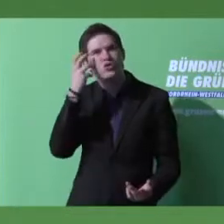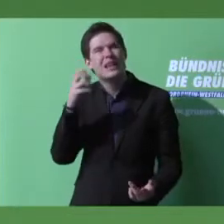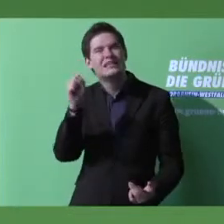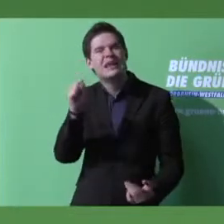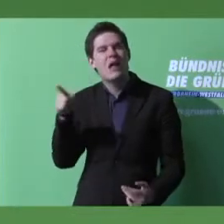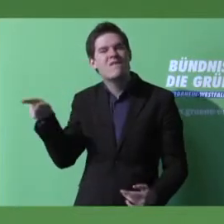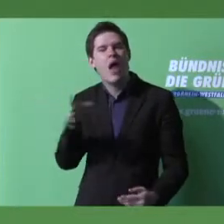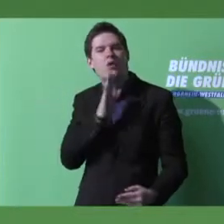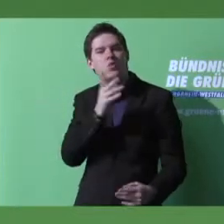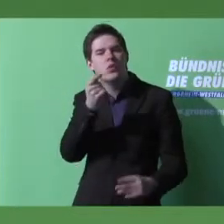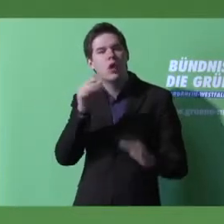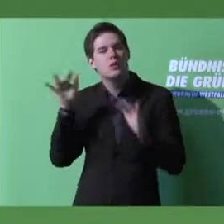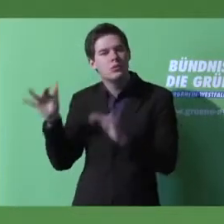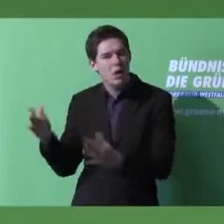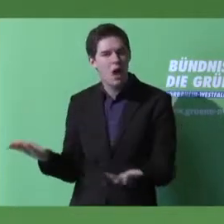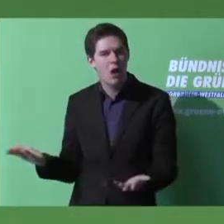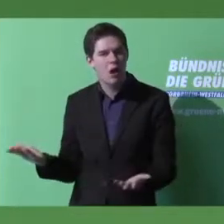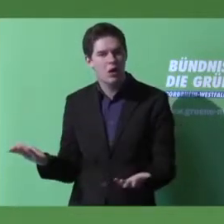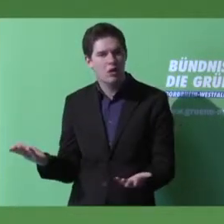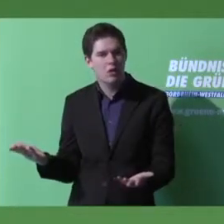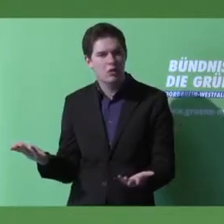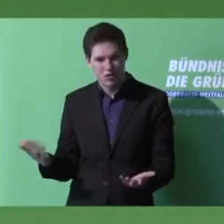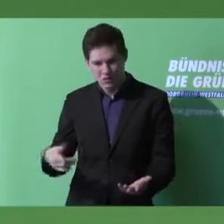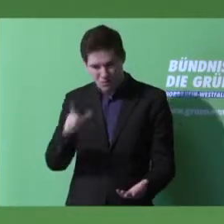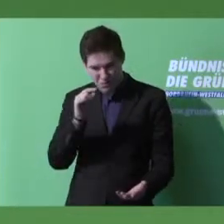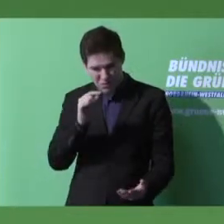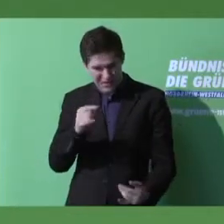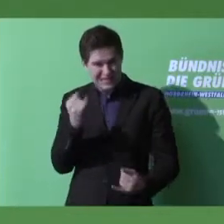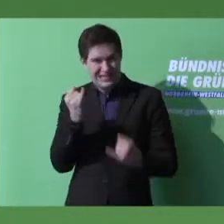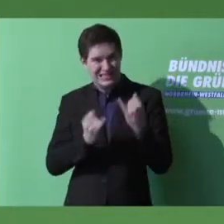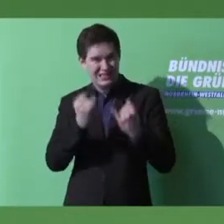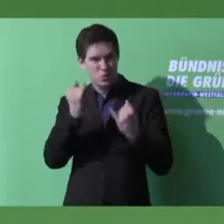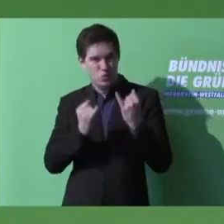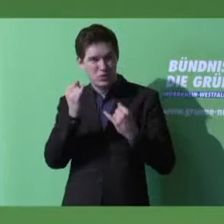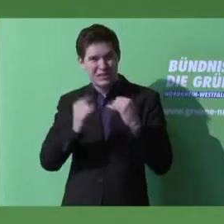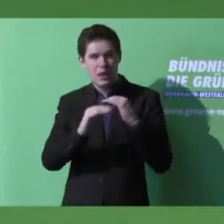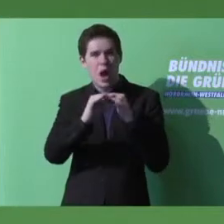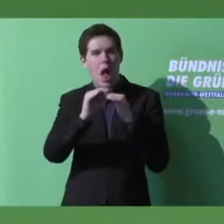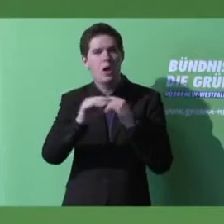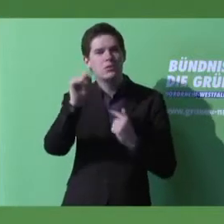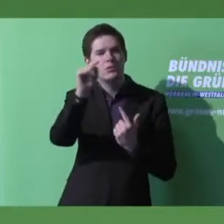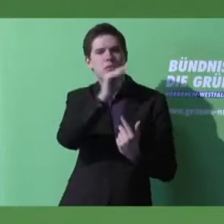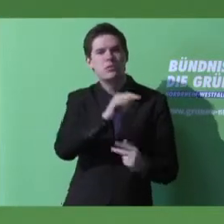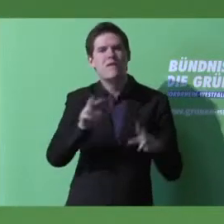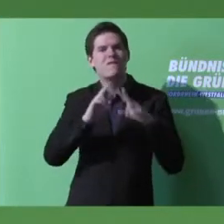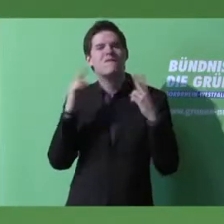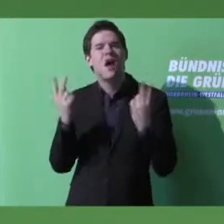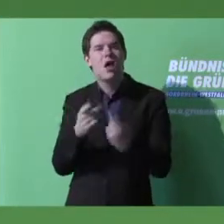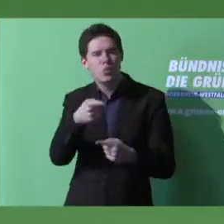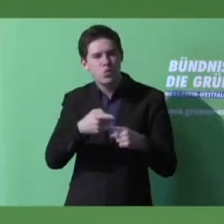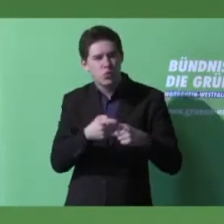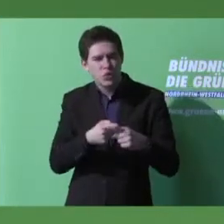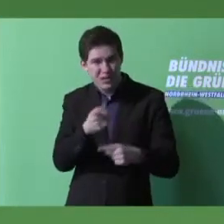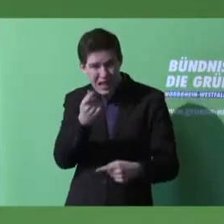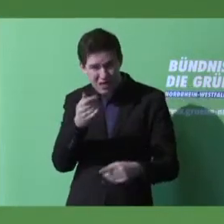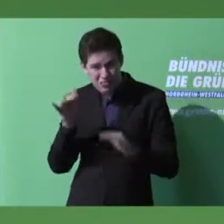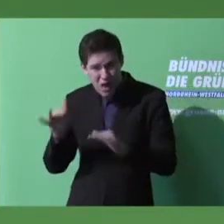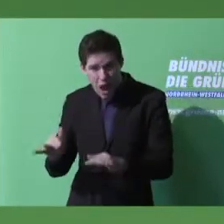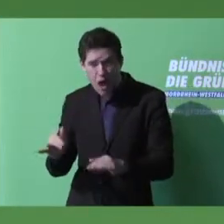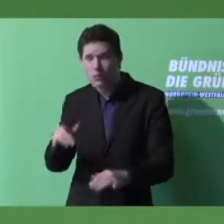wie im Durchschnitt der Industrieländer der Welt, dann müsste